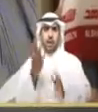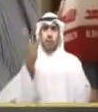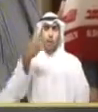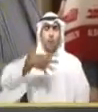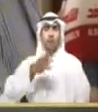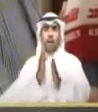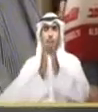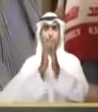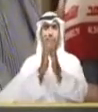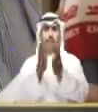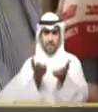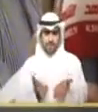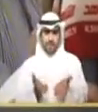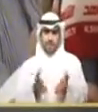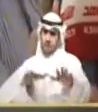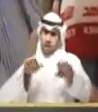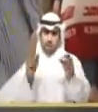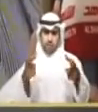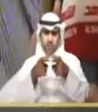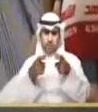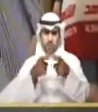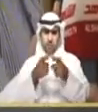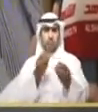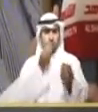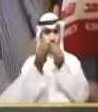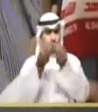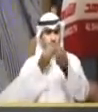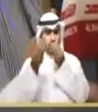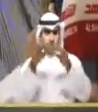مادة. تم الانتهاء من مناقشة